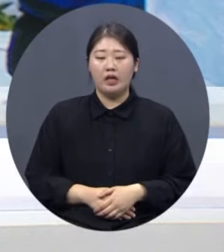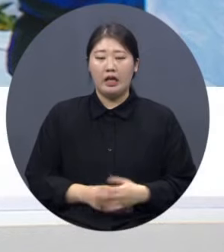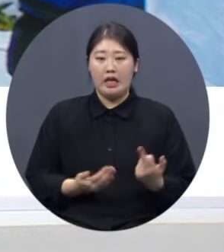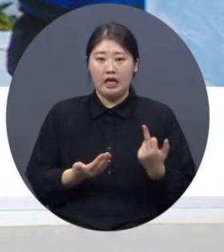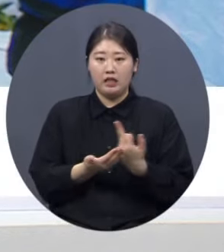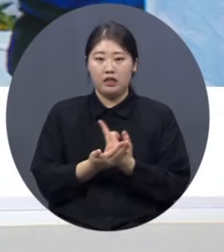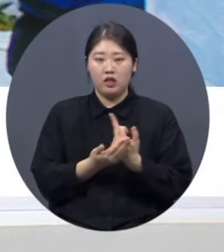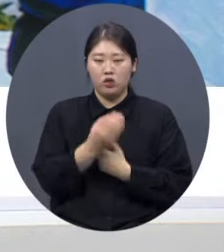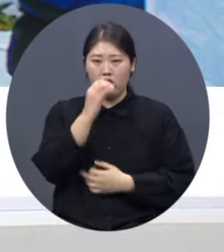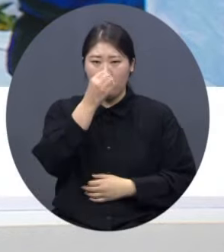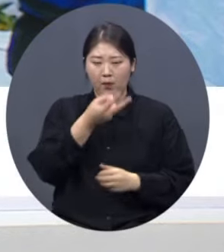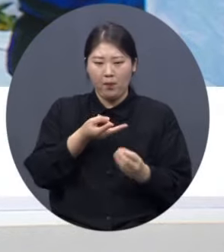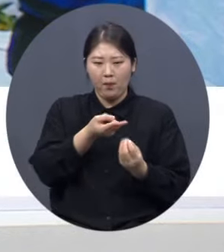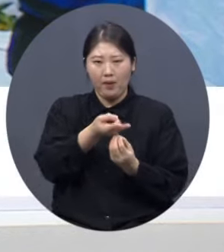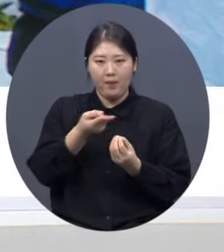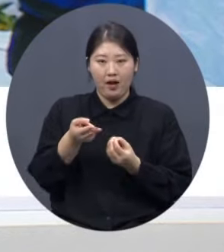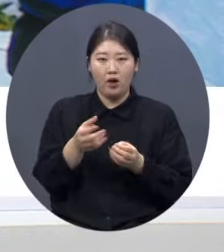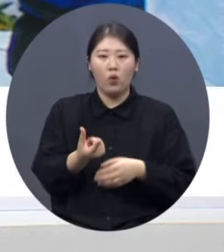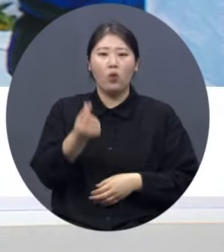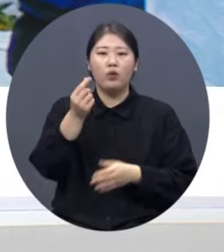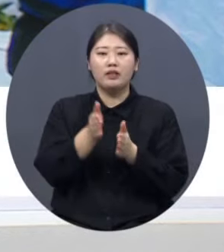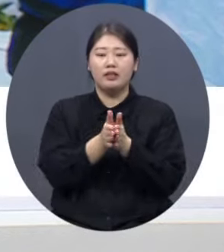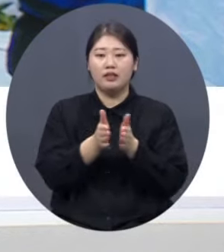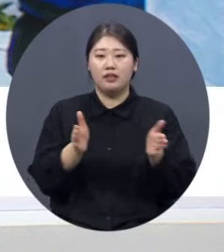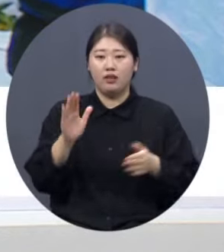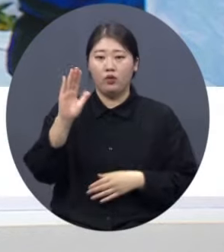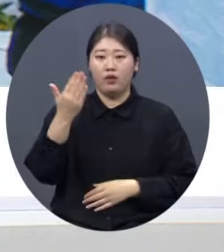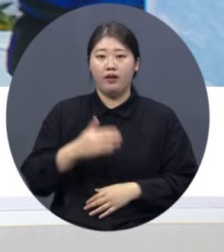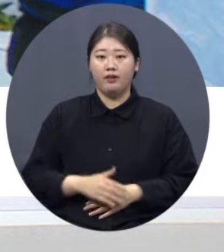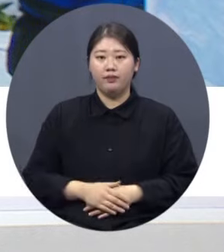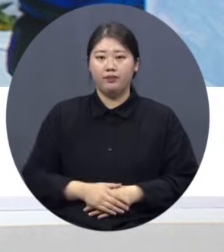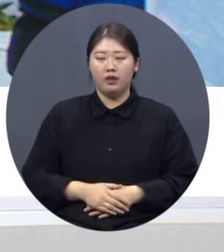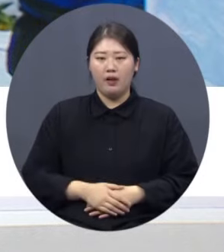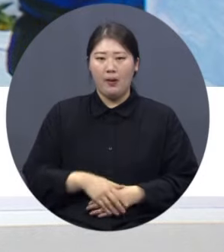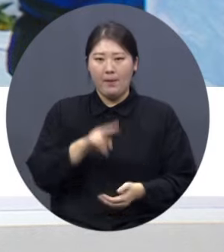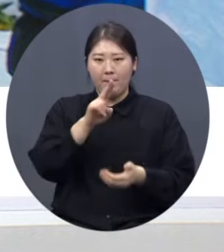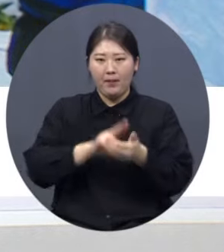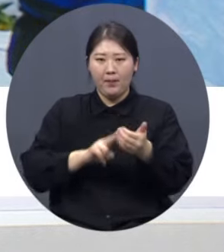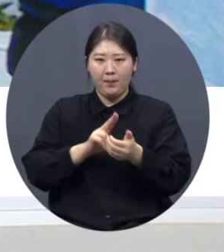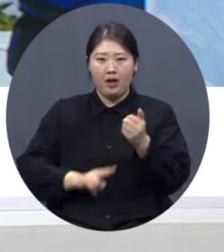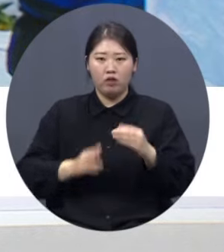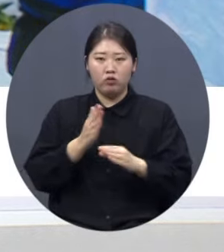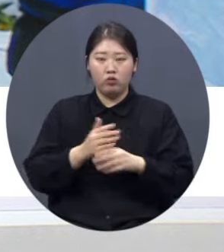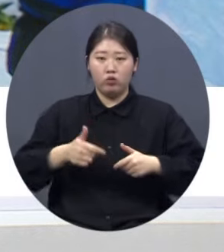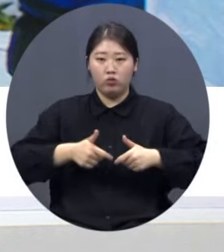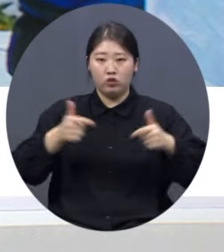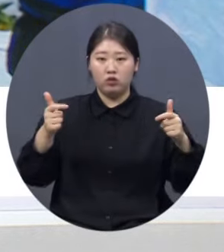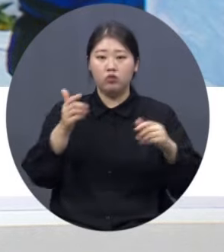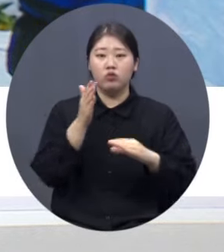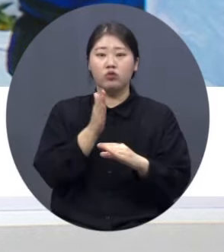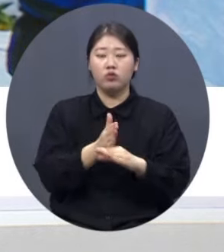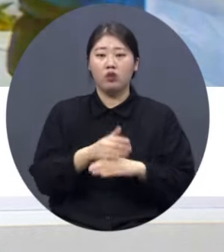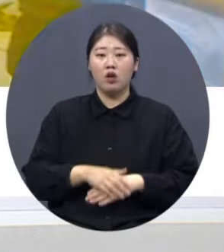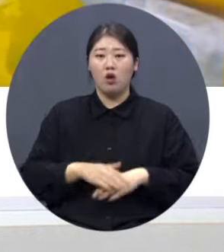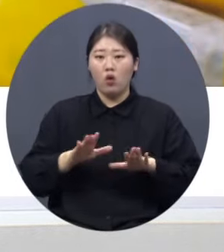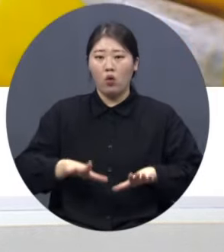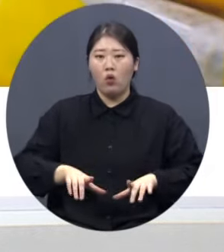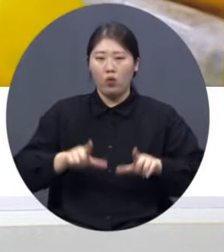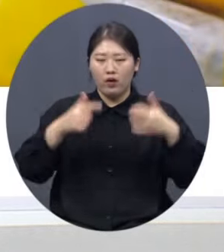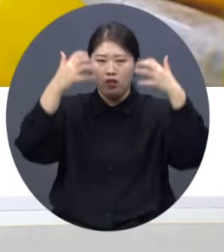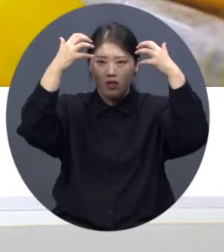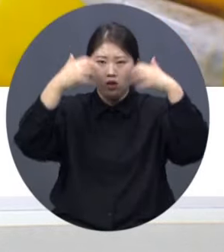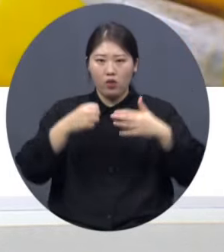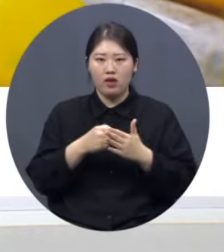제주산 노지감귤 수확이 본격적으로 시작됐습니다. 시장에 나오는 물량도 조금씩 늘고 있는데 올해는